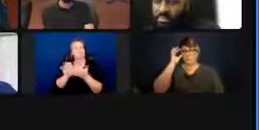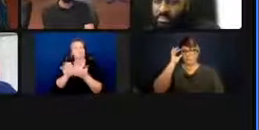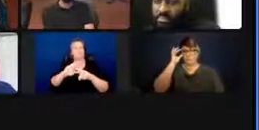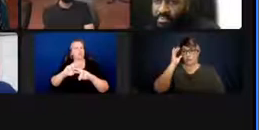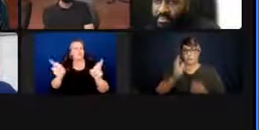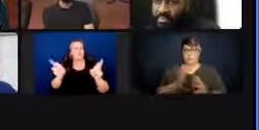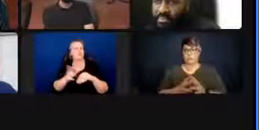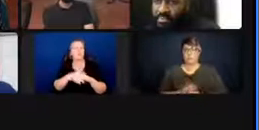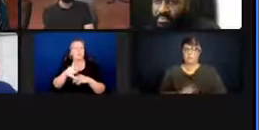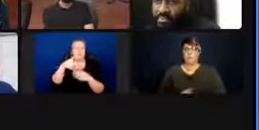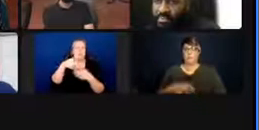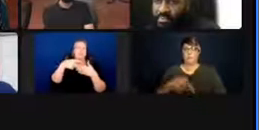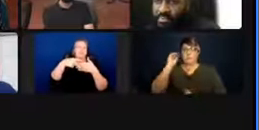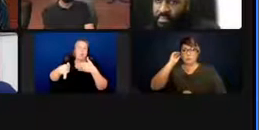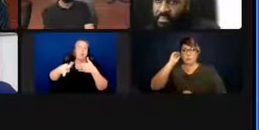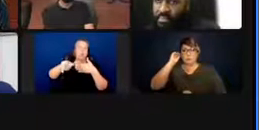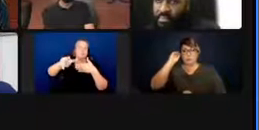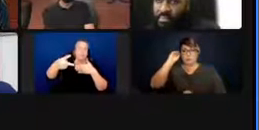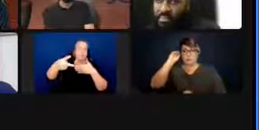هذه المدرسة،